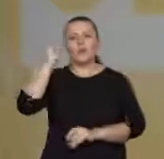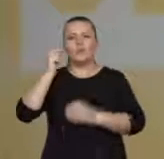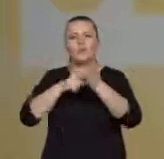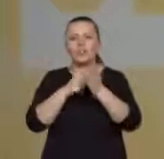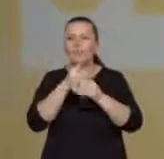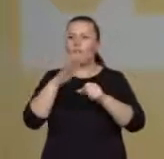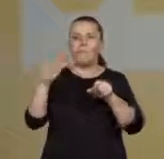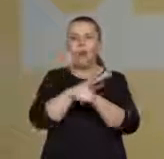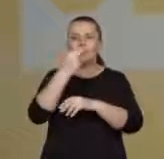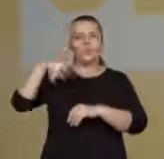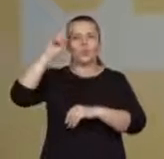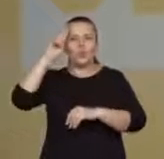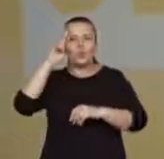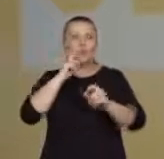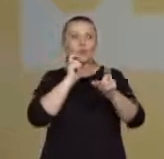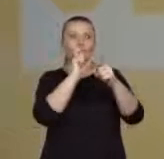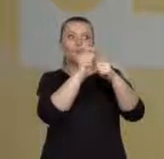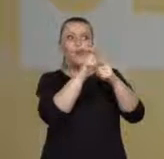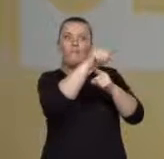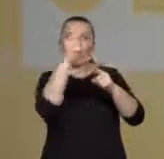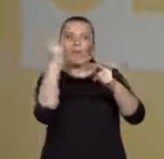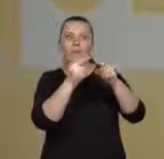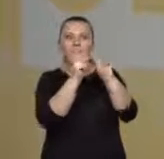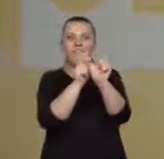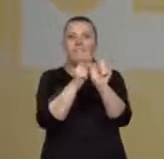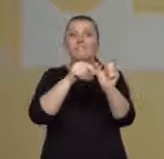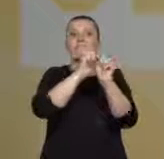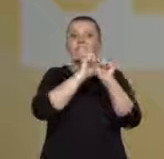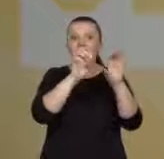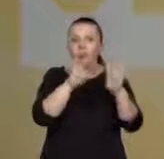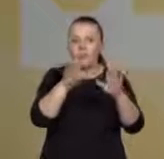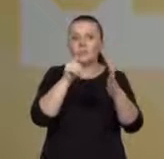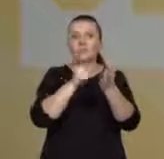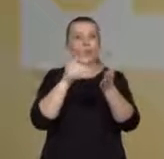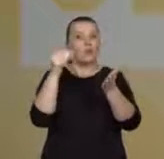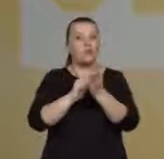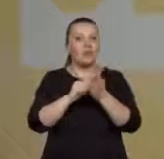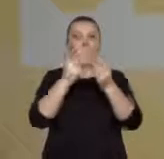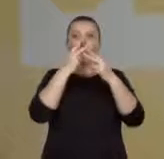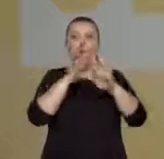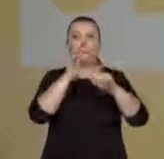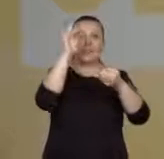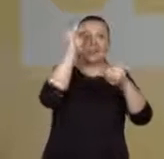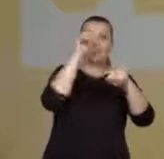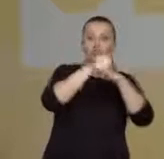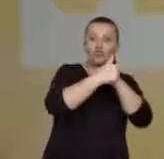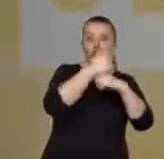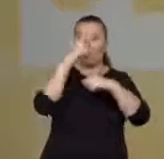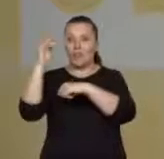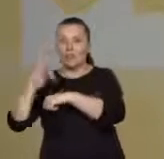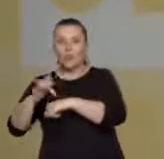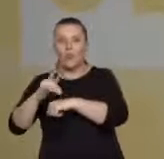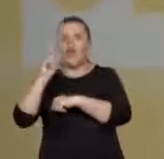wyjaśnij, który wymaga nie tylko podania przyczyny i skutku, ale także drogi, mechanizmu, który prowadzi